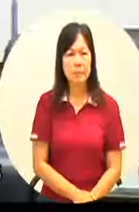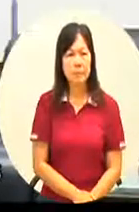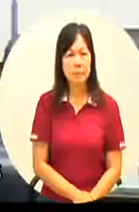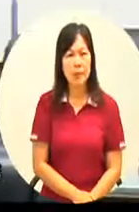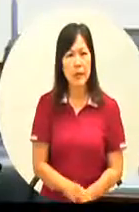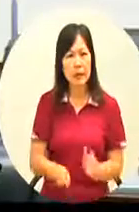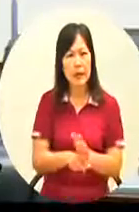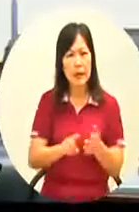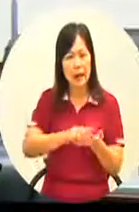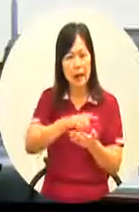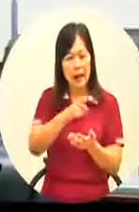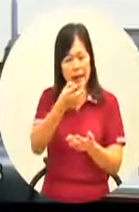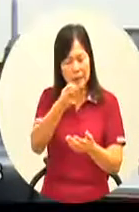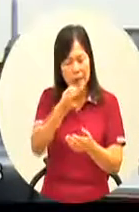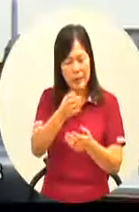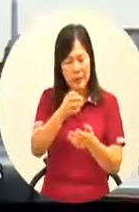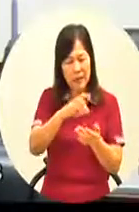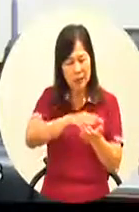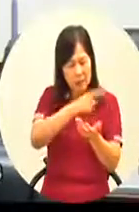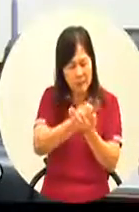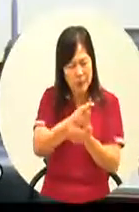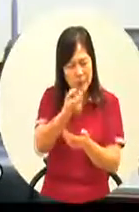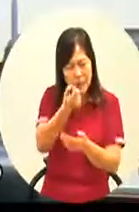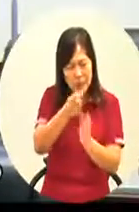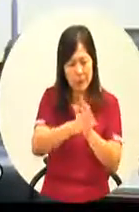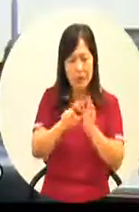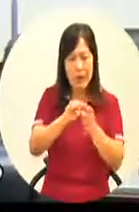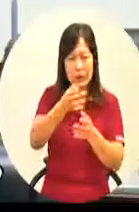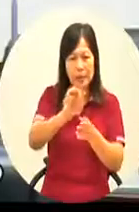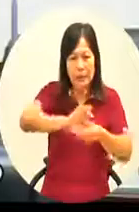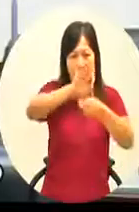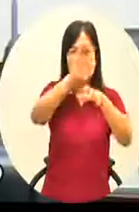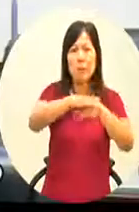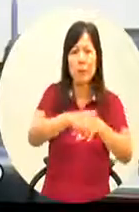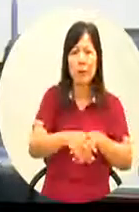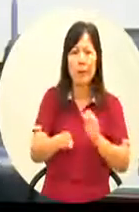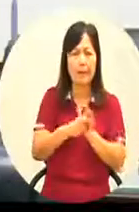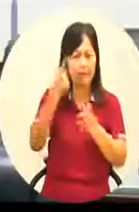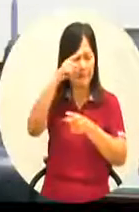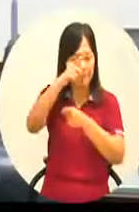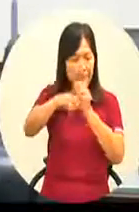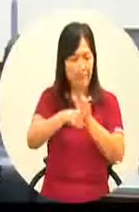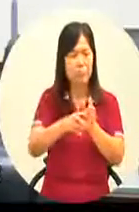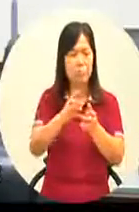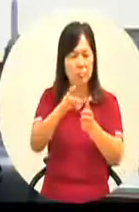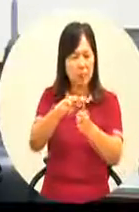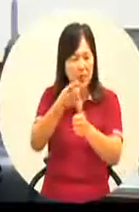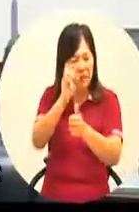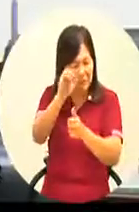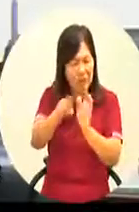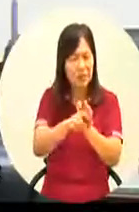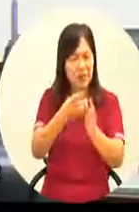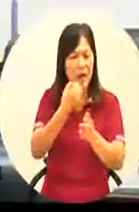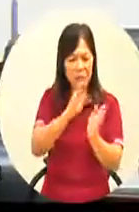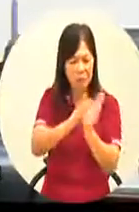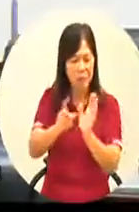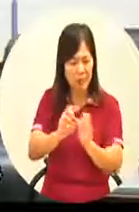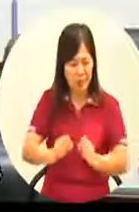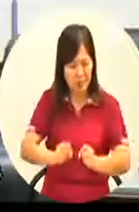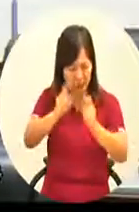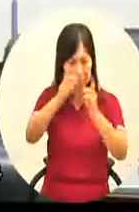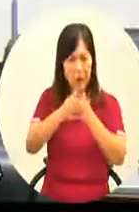量少，当然价就高嘛。明年一定要预测跟他们讲。您准备要搁调整啊？